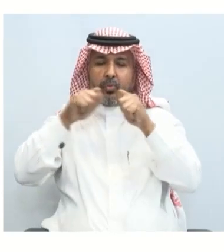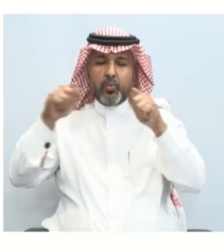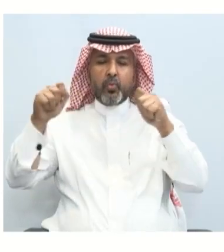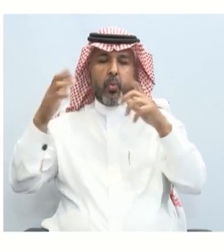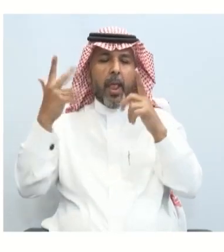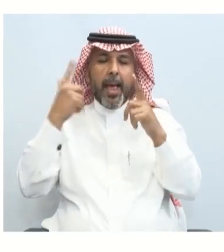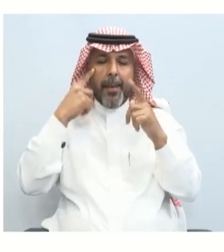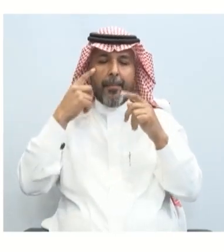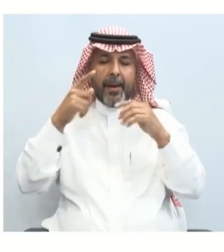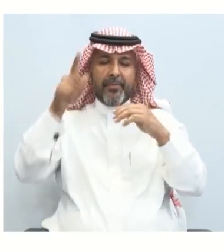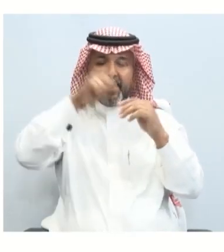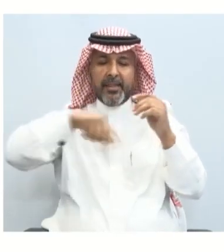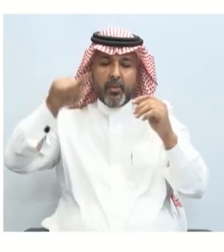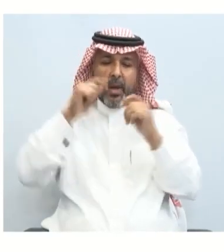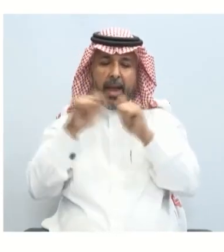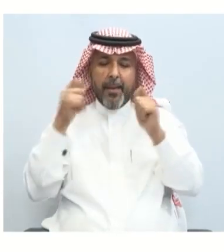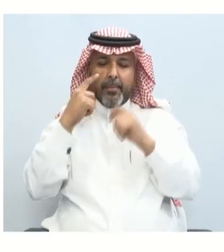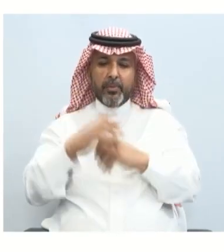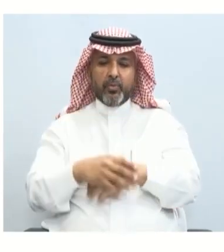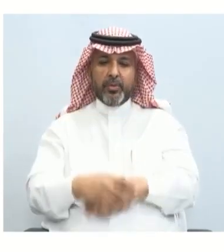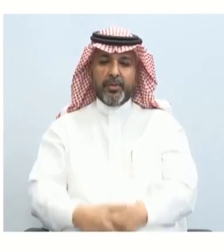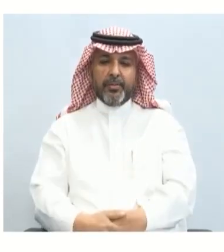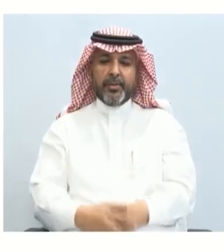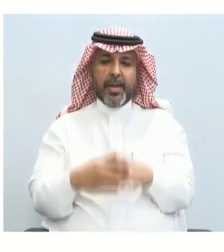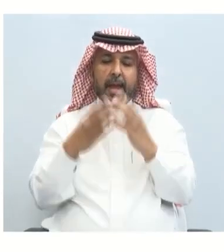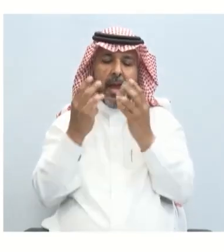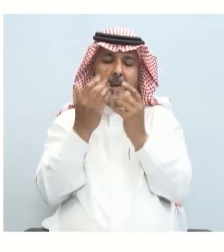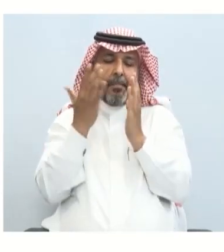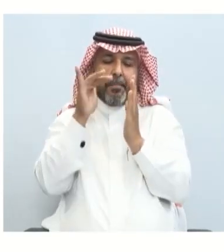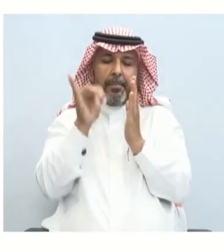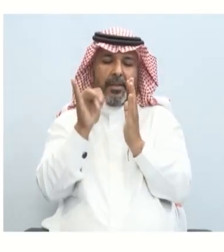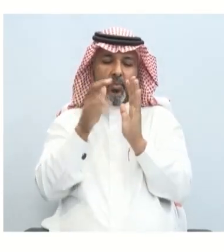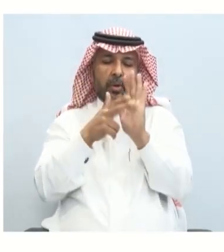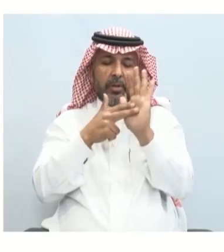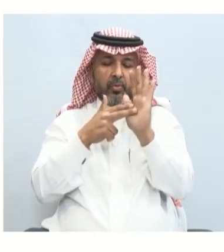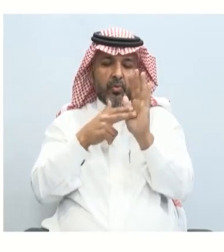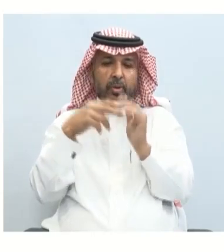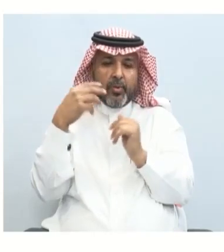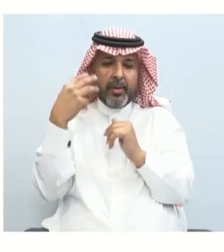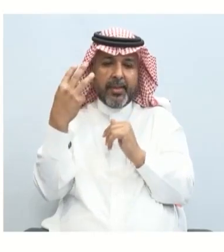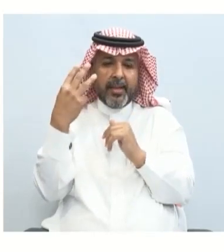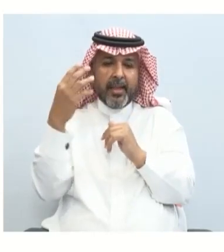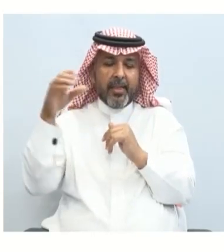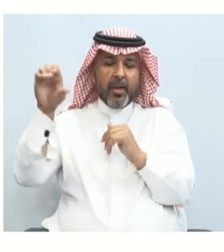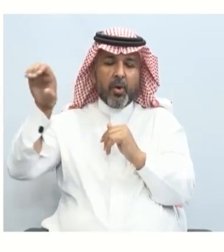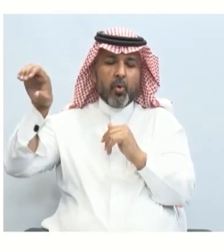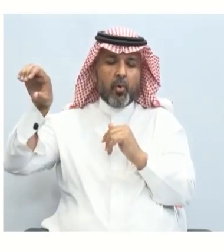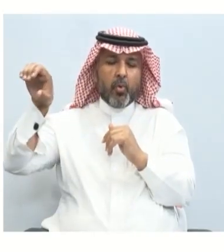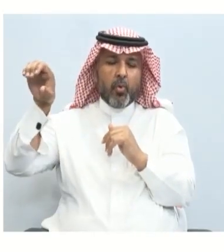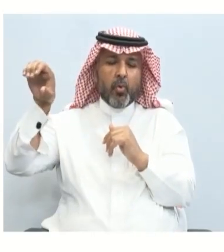الداله طبعا داله كوتان السعه فيها غير معرفه ولكن لكن طول الدوره في الاساس